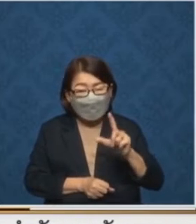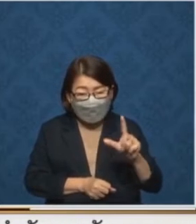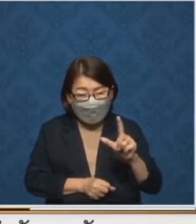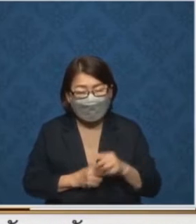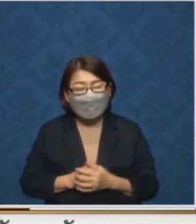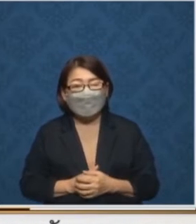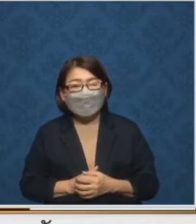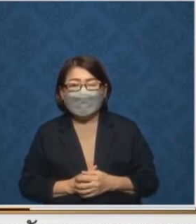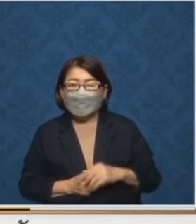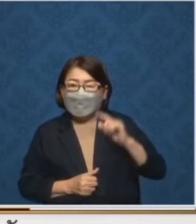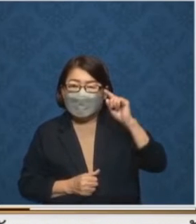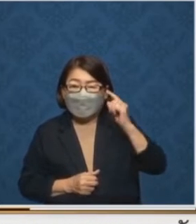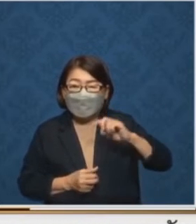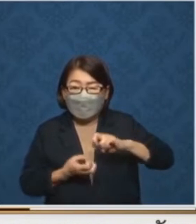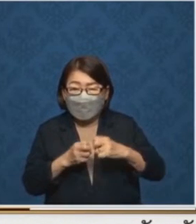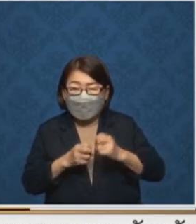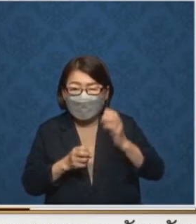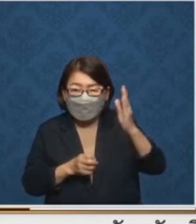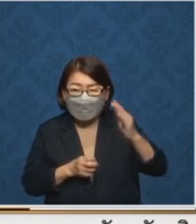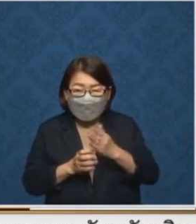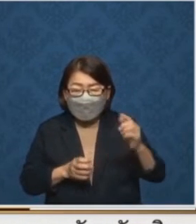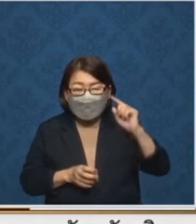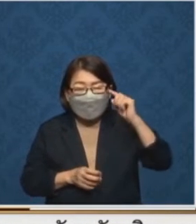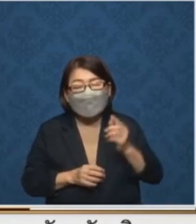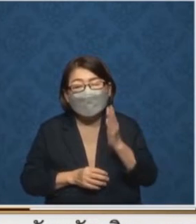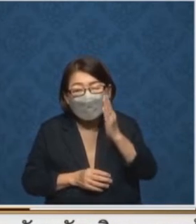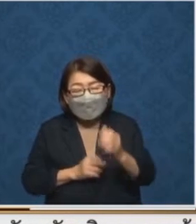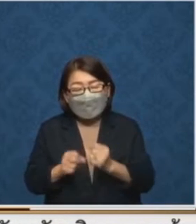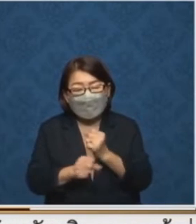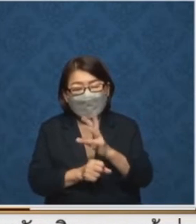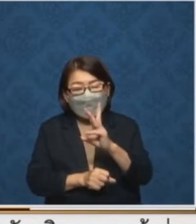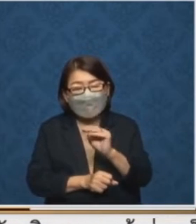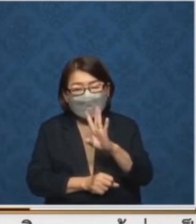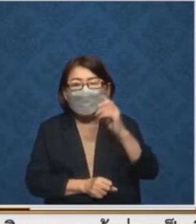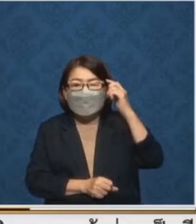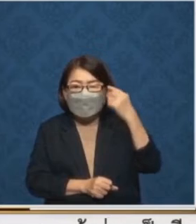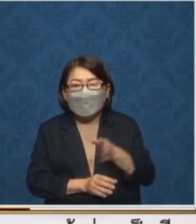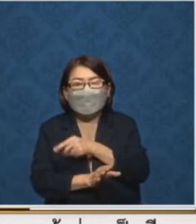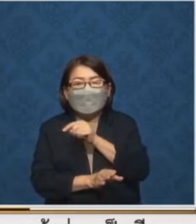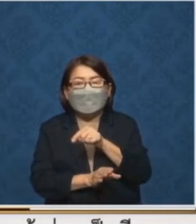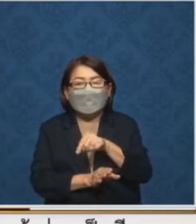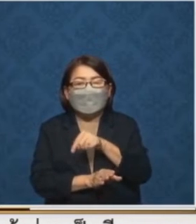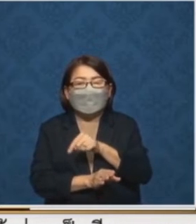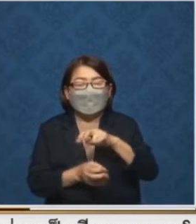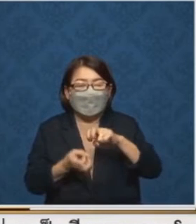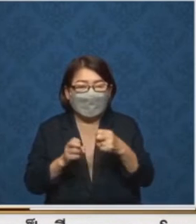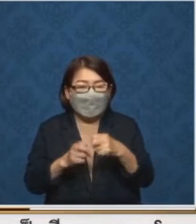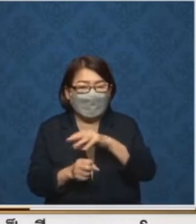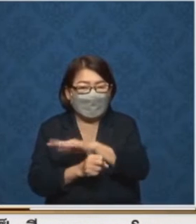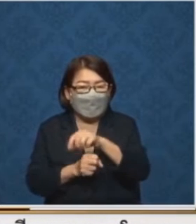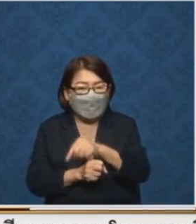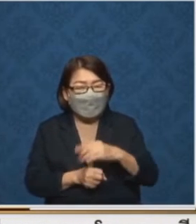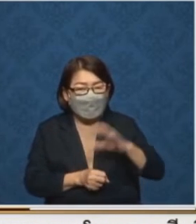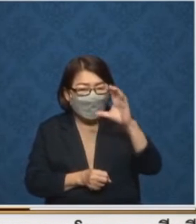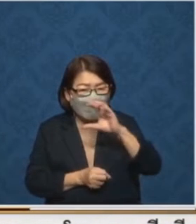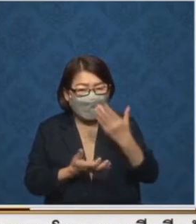ระเทศ ล็อกดาวแต่เรายังคงทำงบประมาณ3.28 ล้านๆซึ่มันมากเกินกวาที่